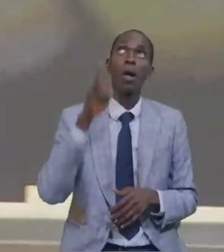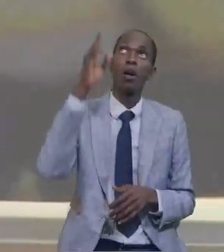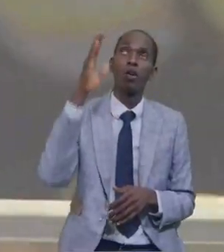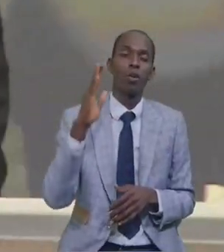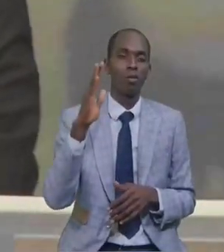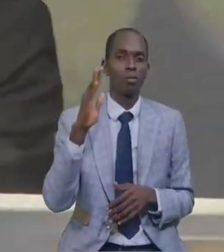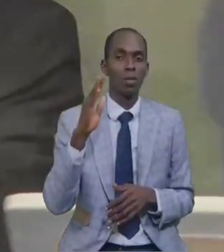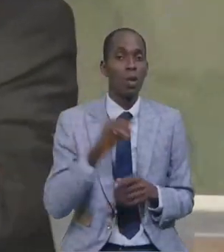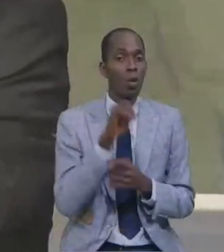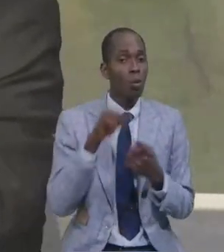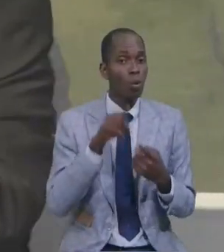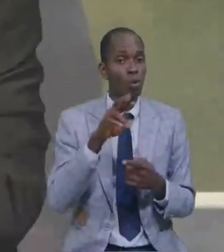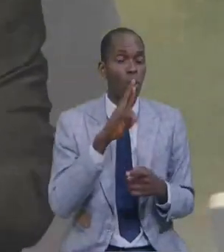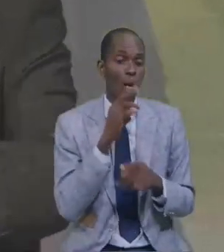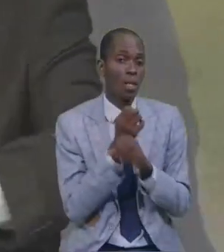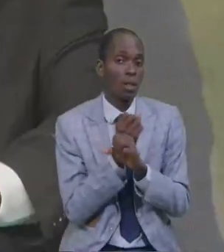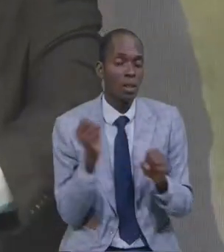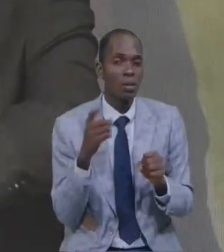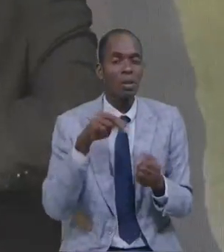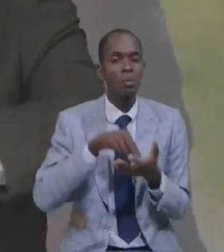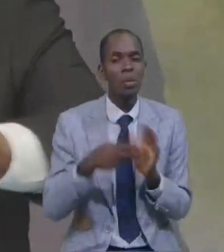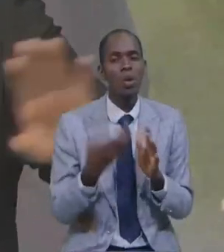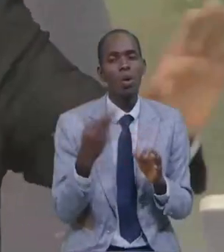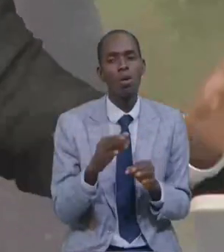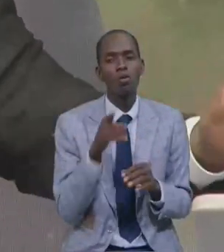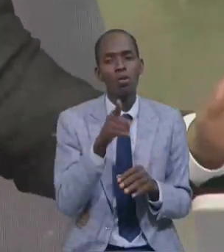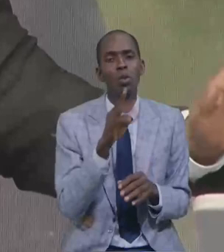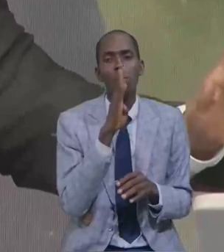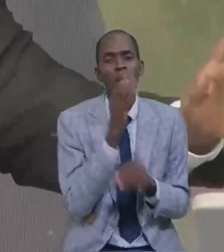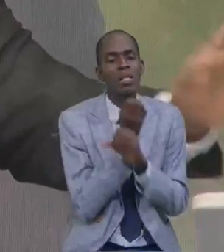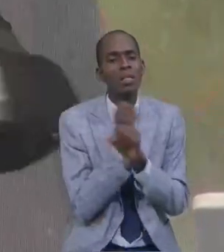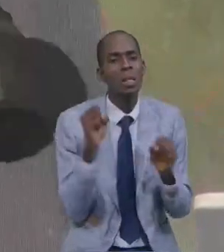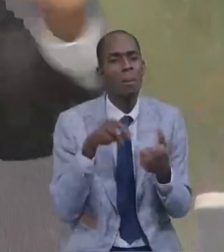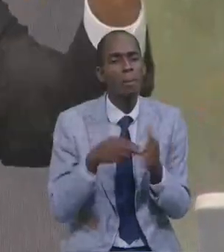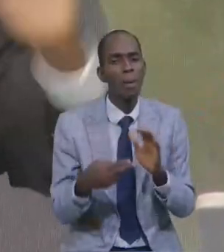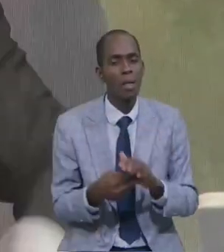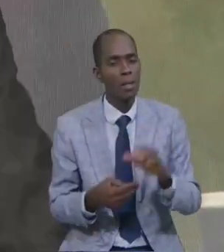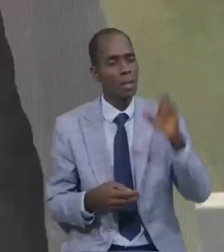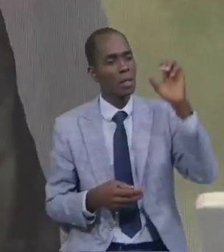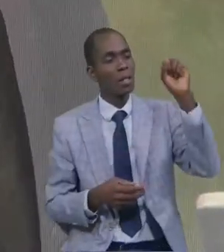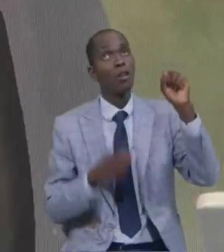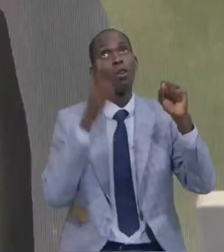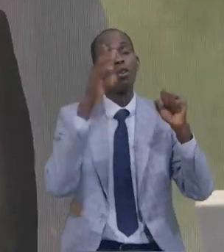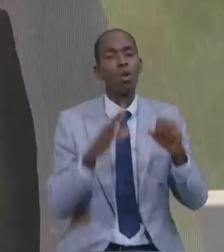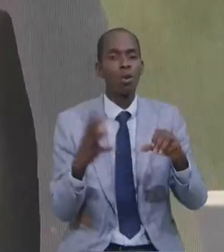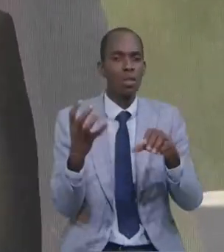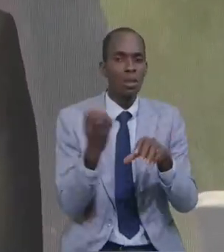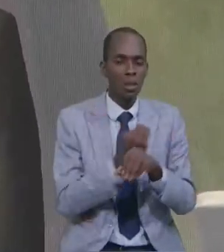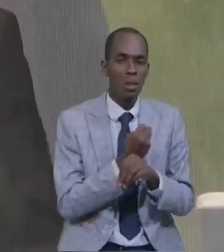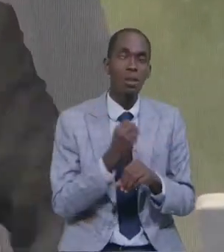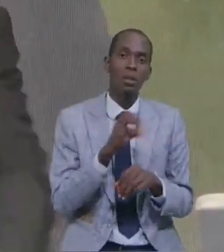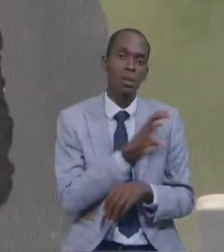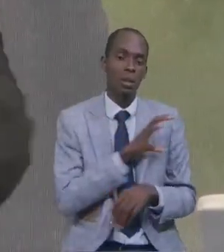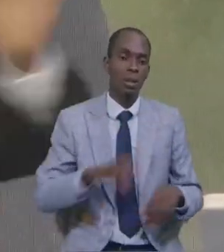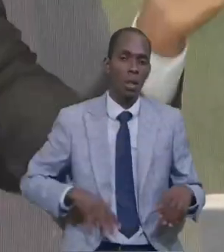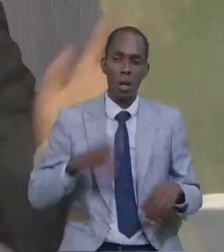ôte. Par le sang de Christ, efface tous les péchés que tu as jamais